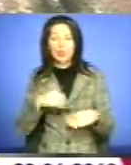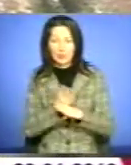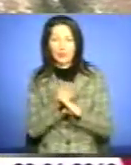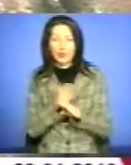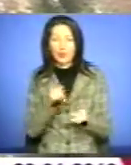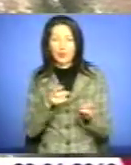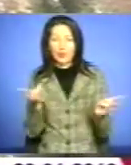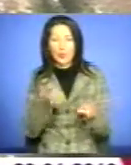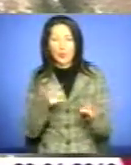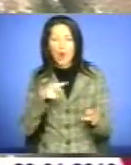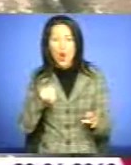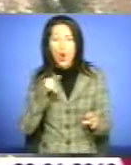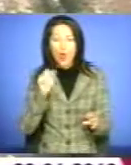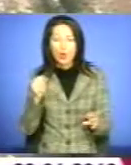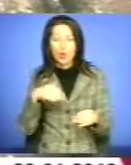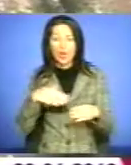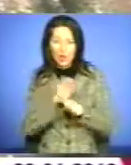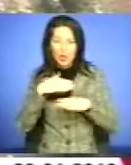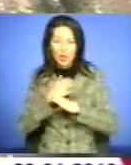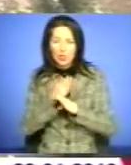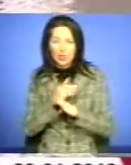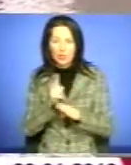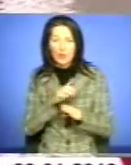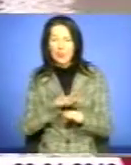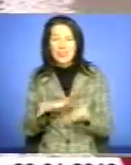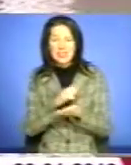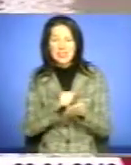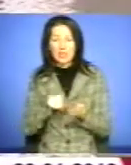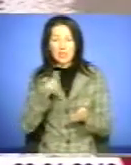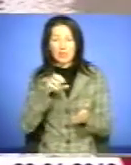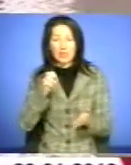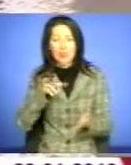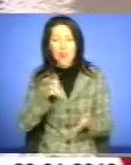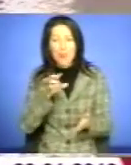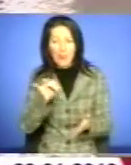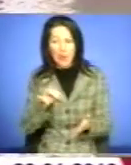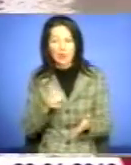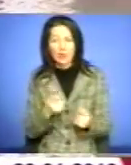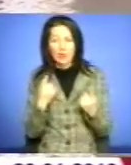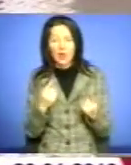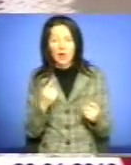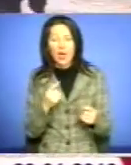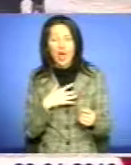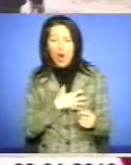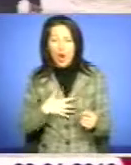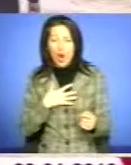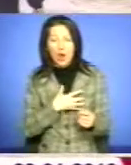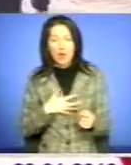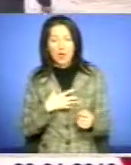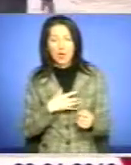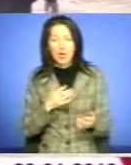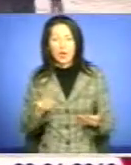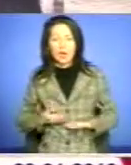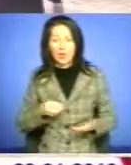для запобігання знищення дамби. Найбільша турбота комунальників – тротуари. У кризі, яка їх